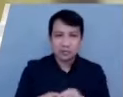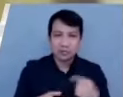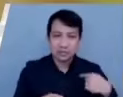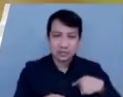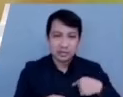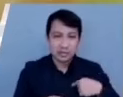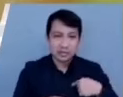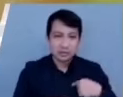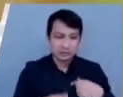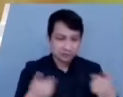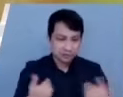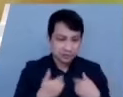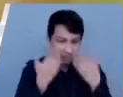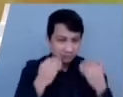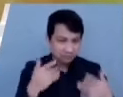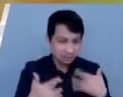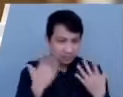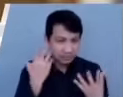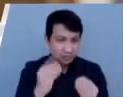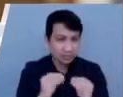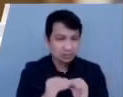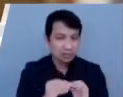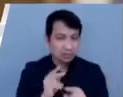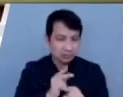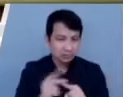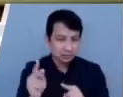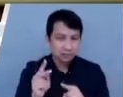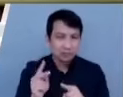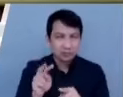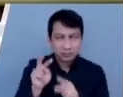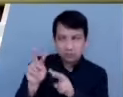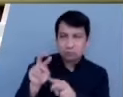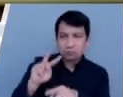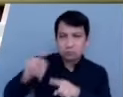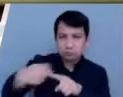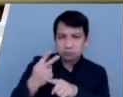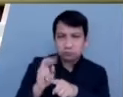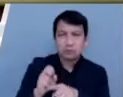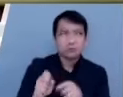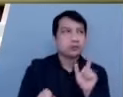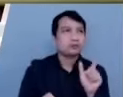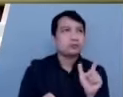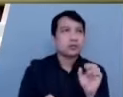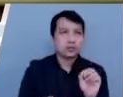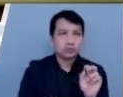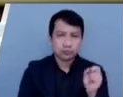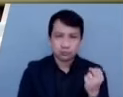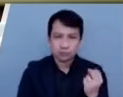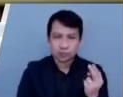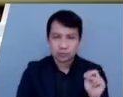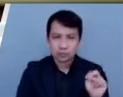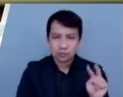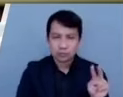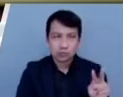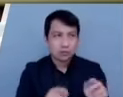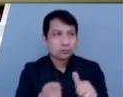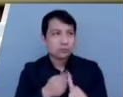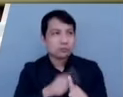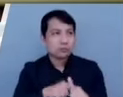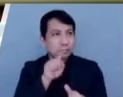Carlos nainganyo na makapanood ng professional gymnastics. Noong 2012 po kasi, first time ko makapanood ng Olympics